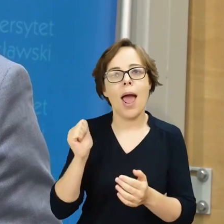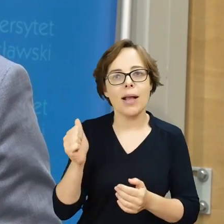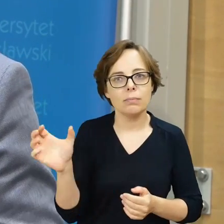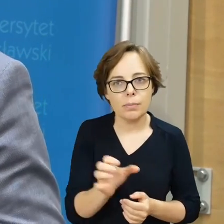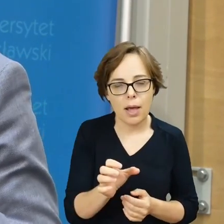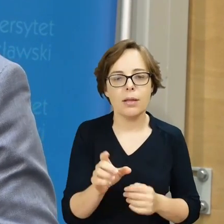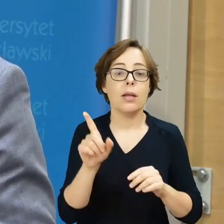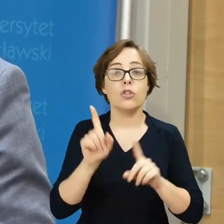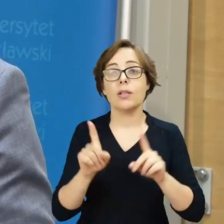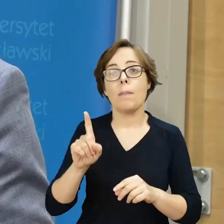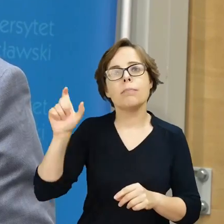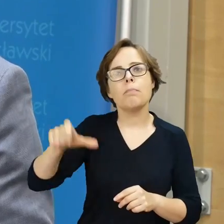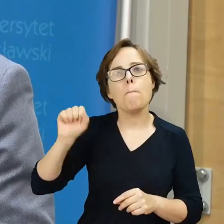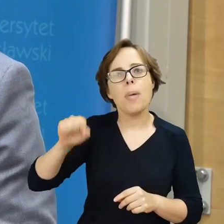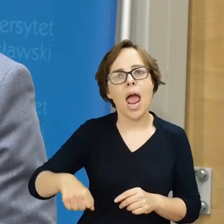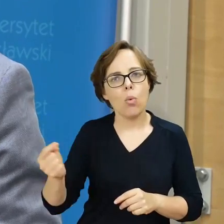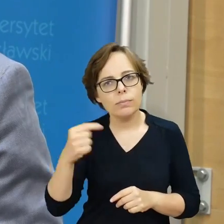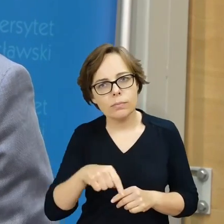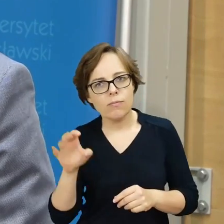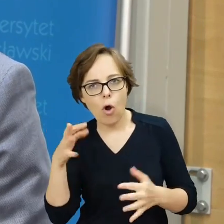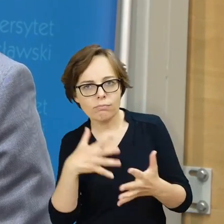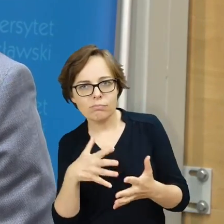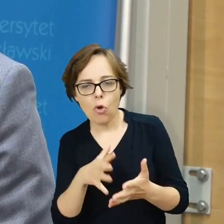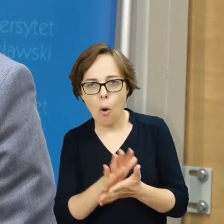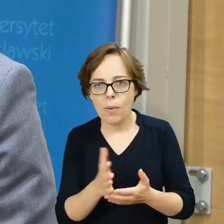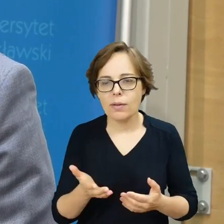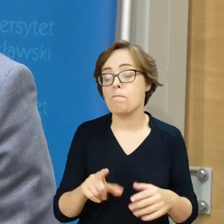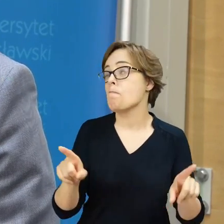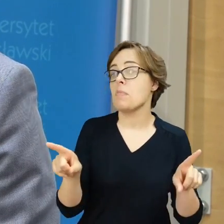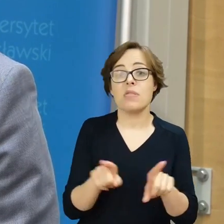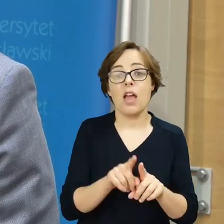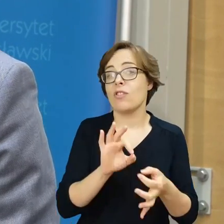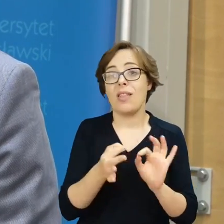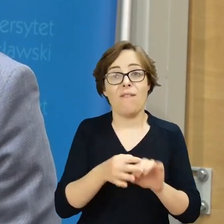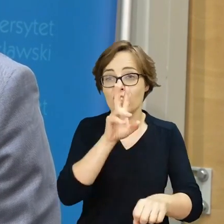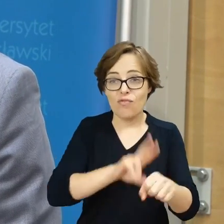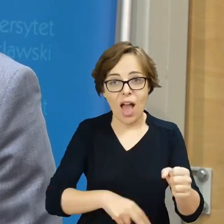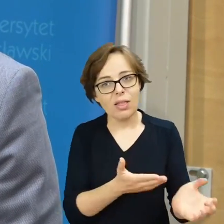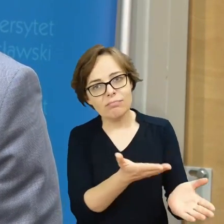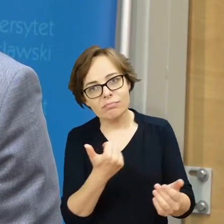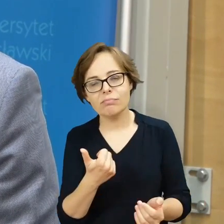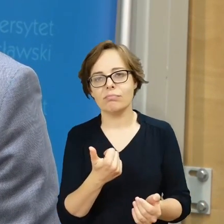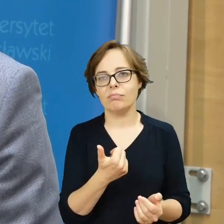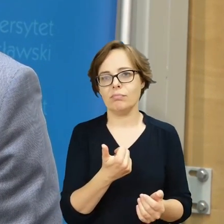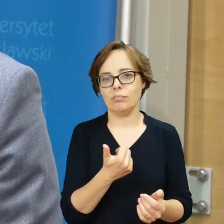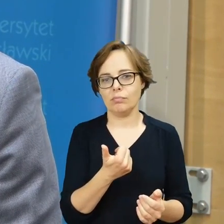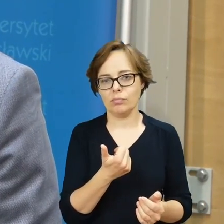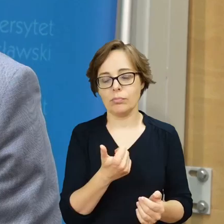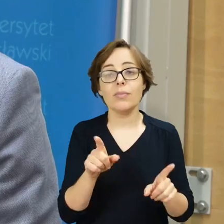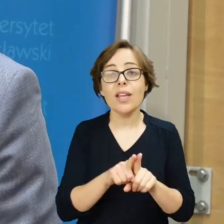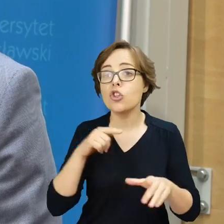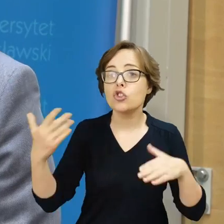opinii biegłego, to jest czasami kwestia nawet przesłuchania świadków, czy wysłuchania nawet stron, czy